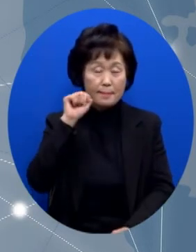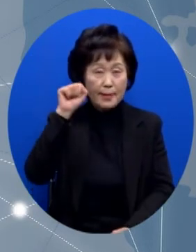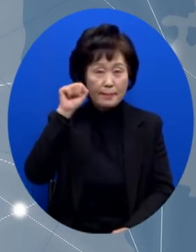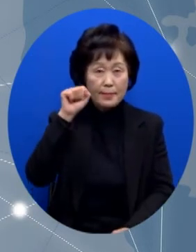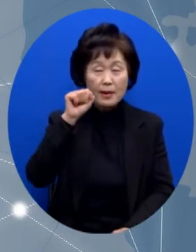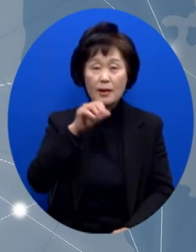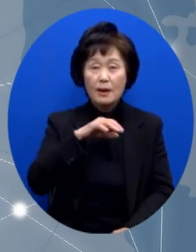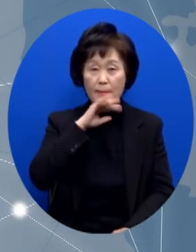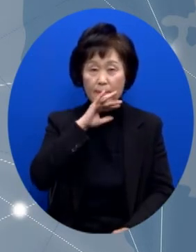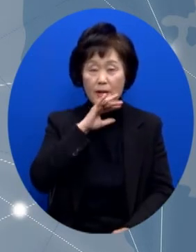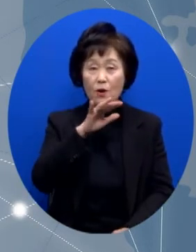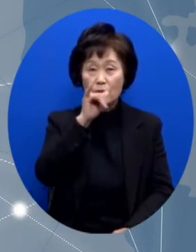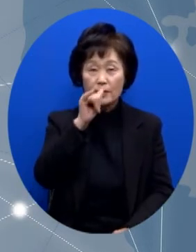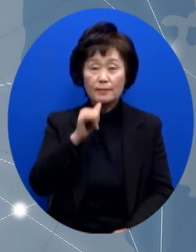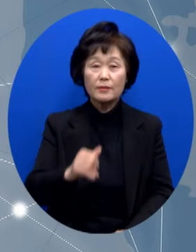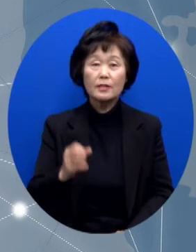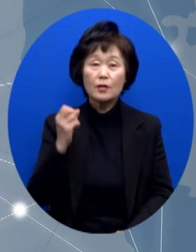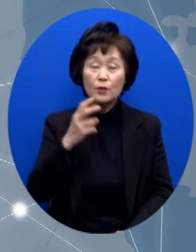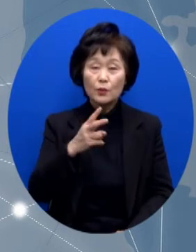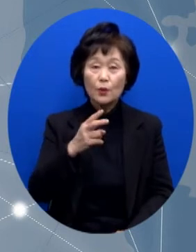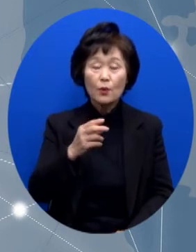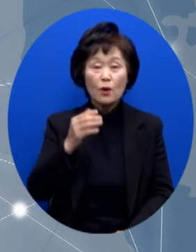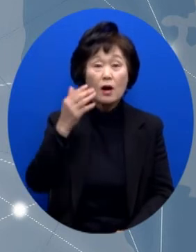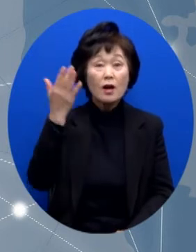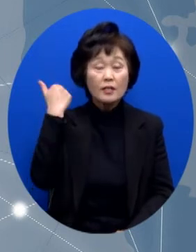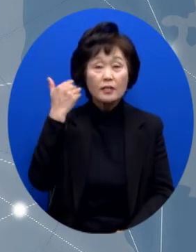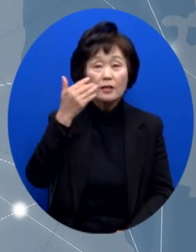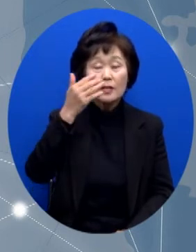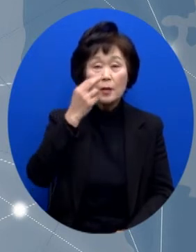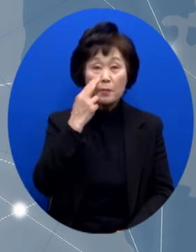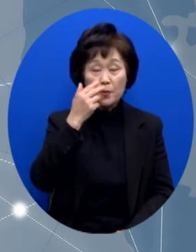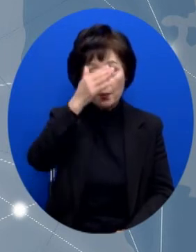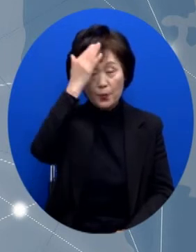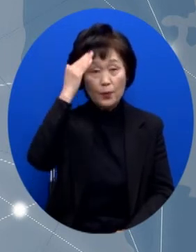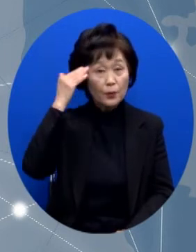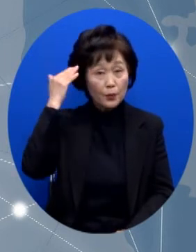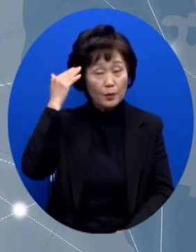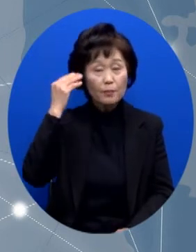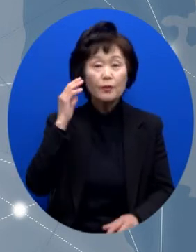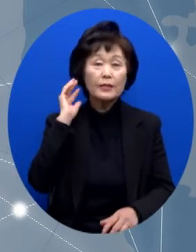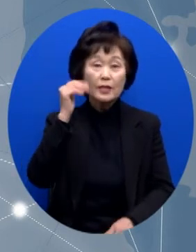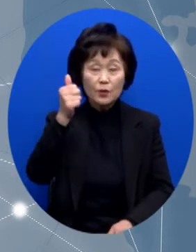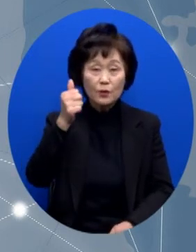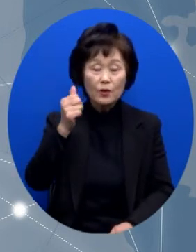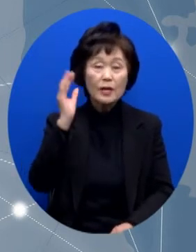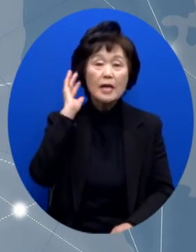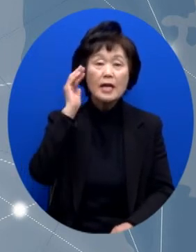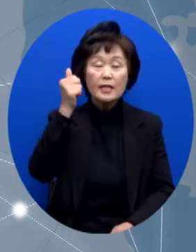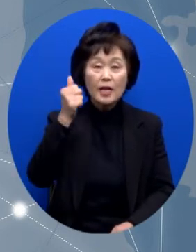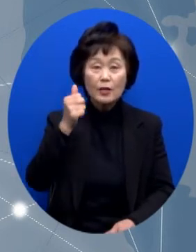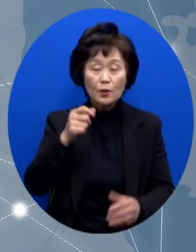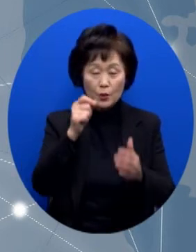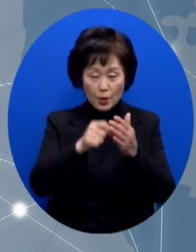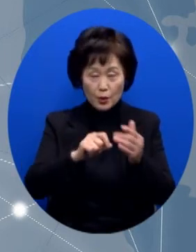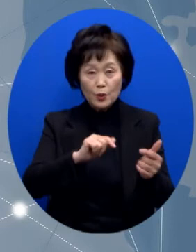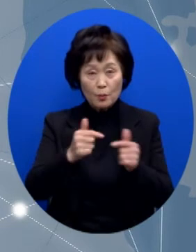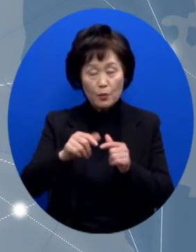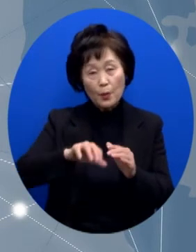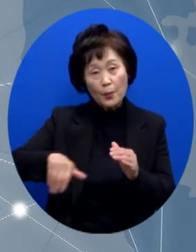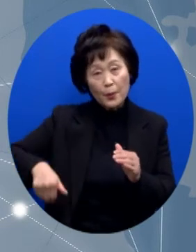미국 국립문서기록관리청이 도널드 트럼프 전 대통령이 대통령 기록물을 빼돌렸다가 반환했다고